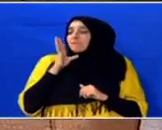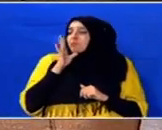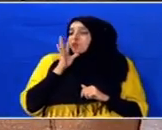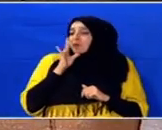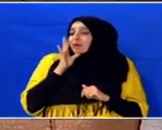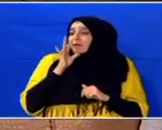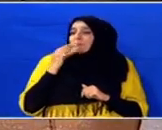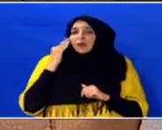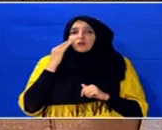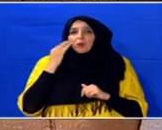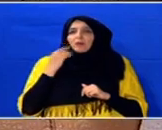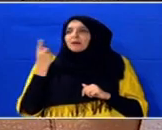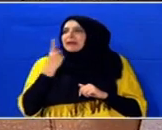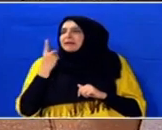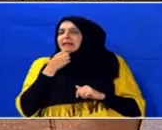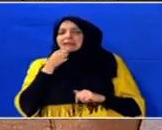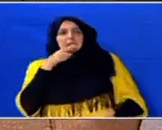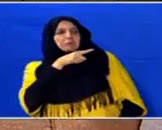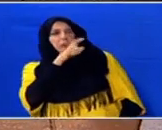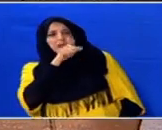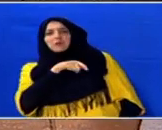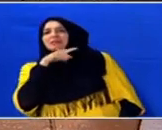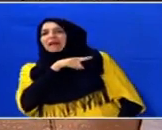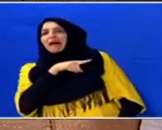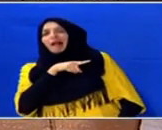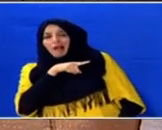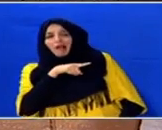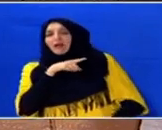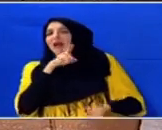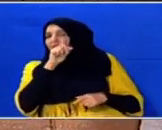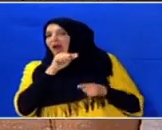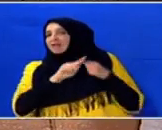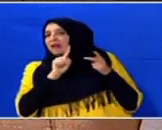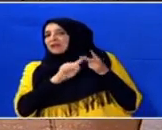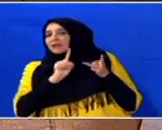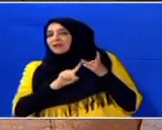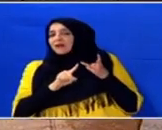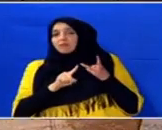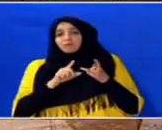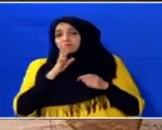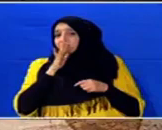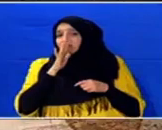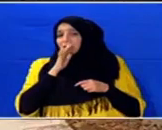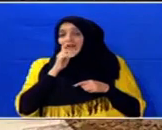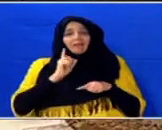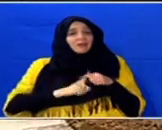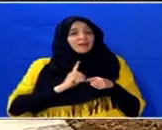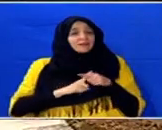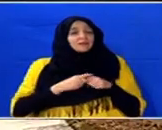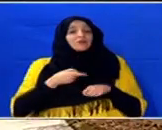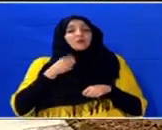أمرا في حق شخص آخر إلا بدليل